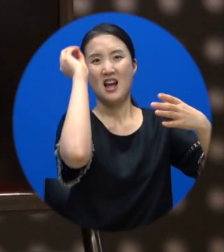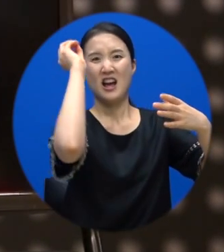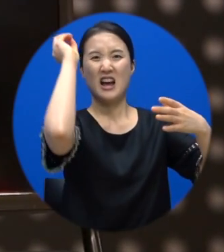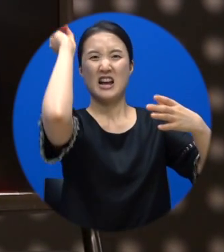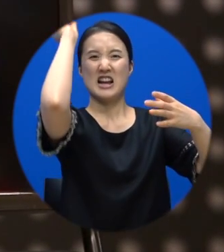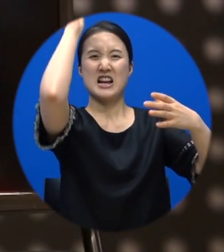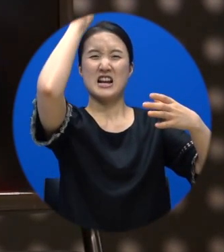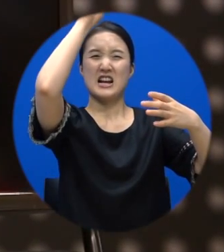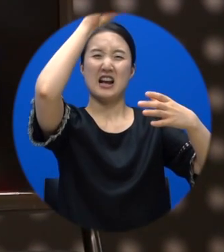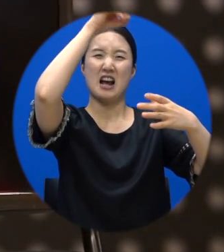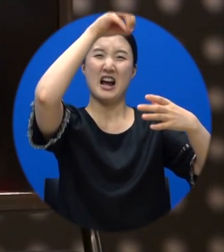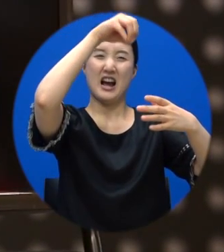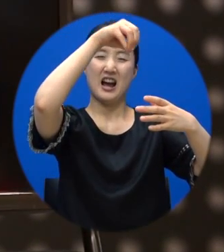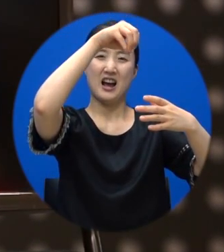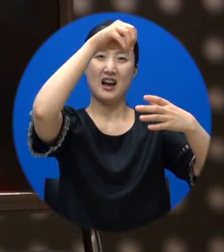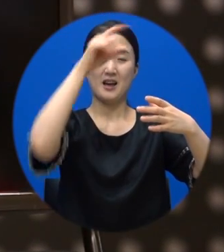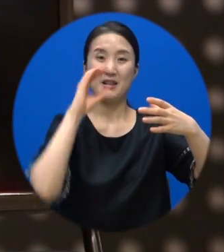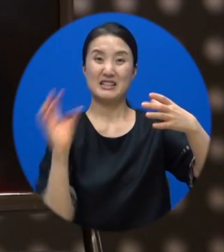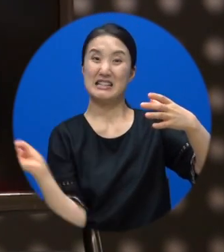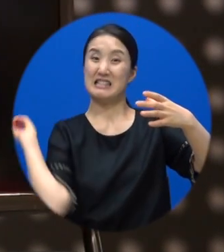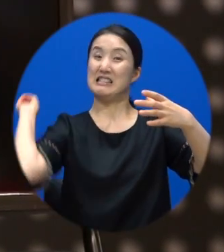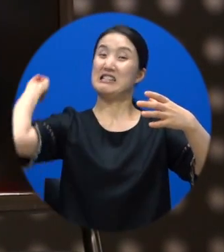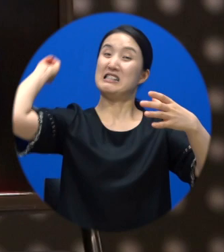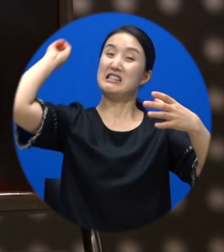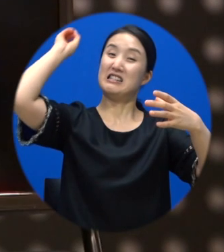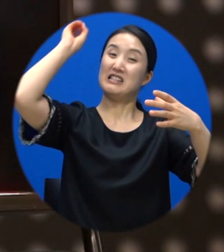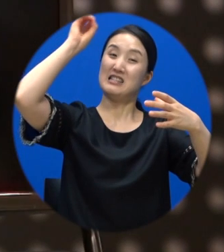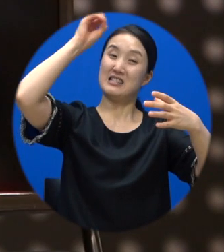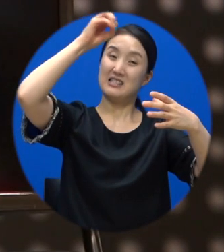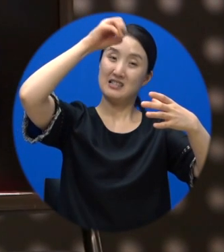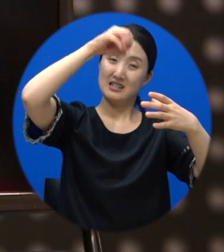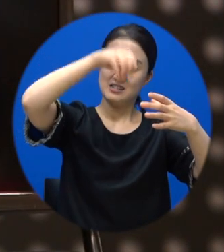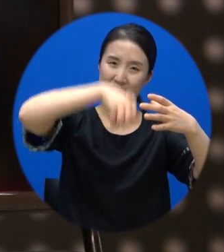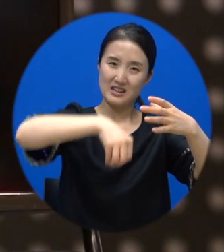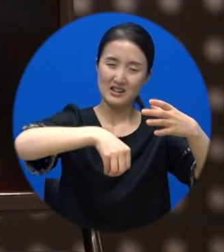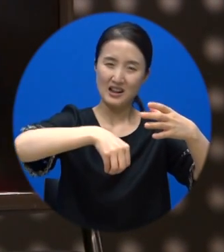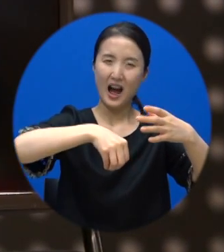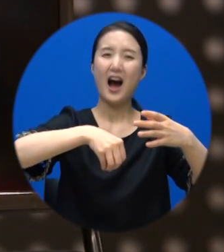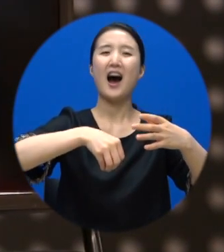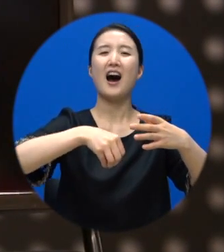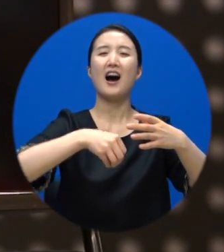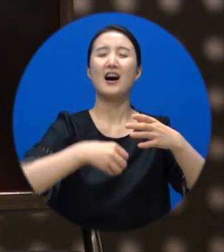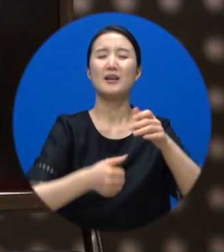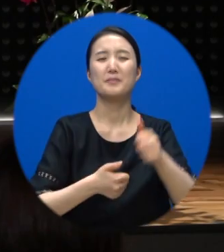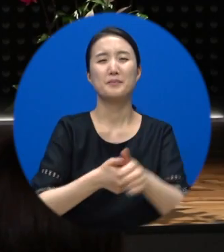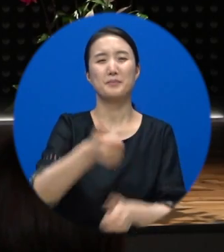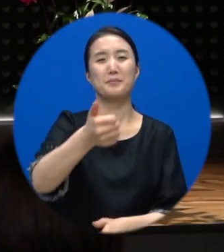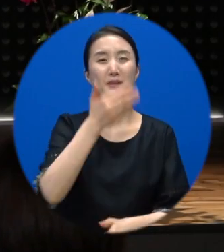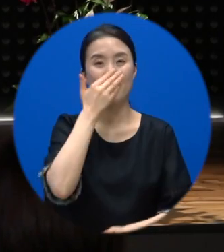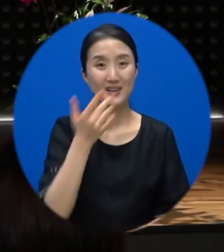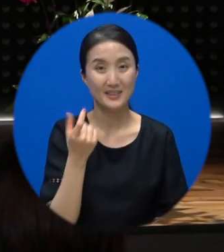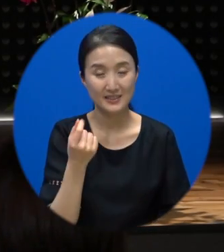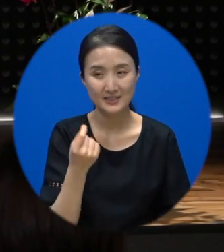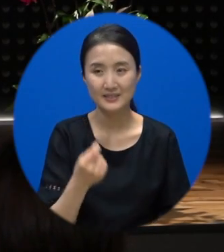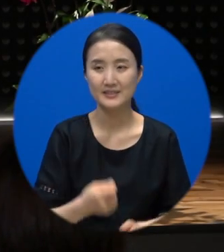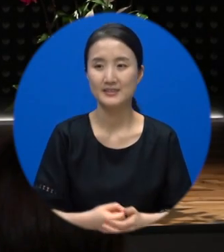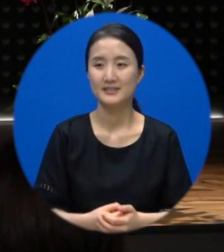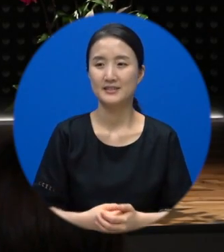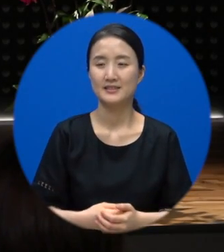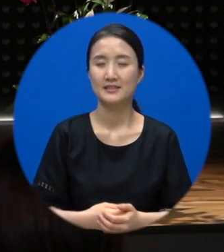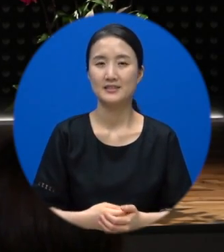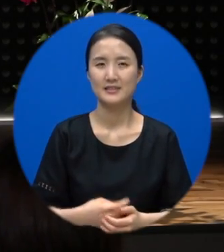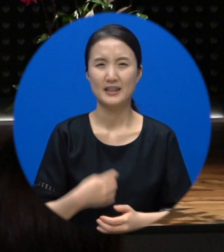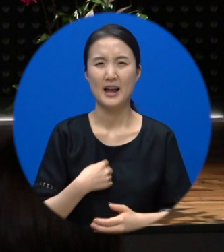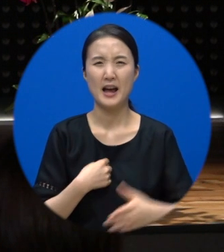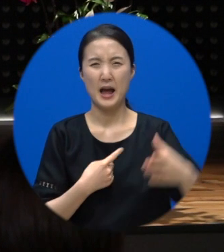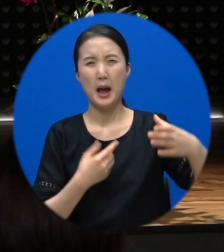프리드로우 순간이에요. 이걸 넣어야만 팀이 이길 수 있어요. 그 앞에서, 아, 나는 저걸 분명히